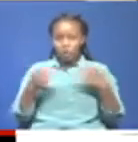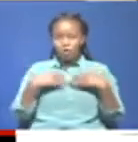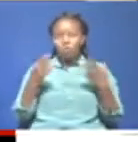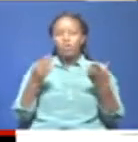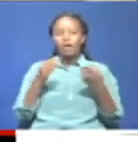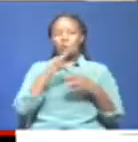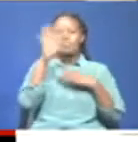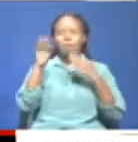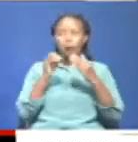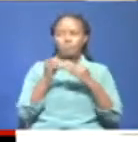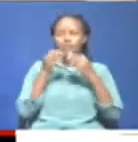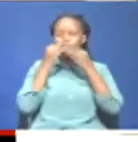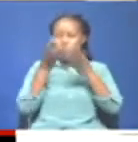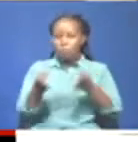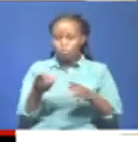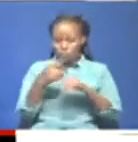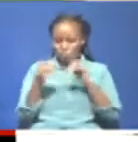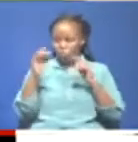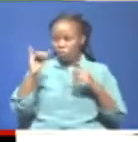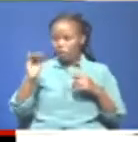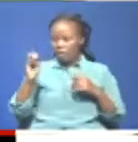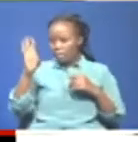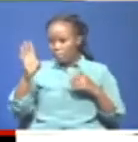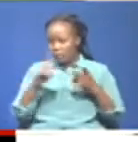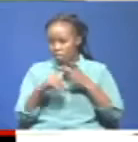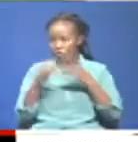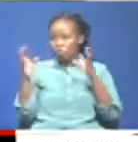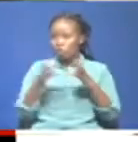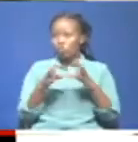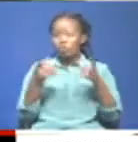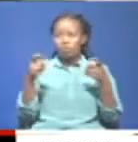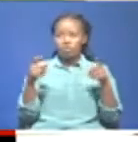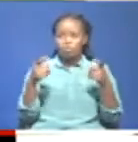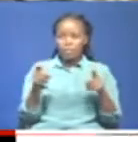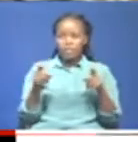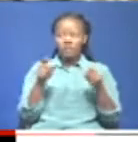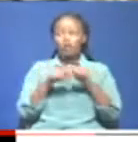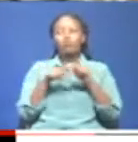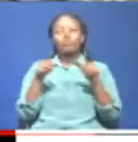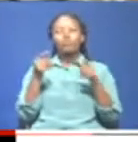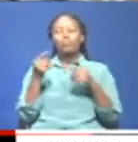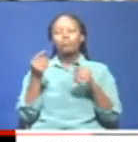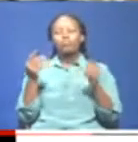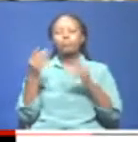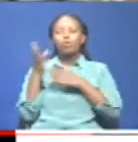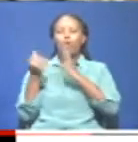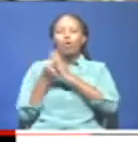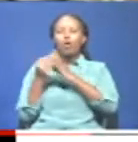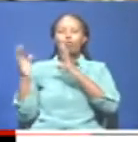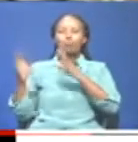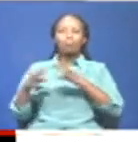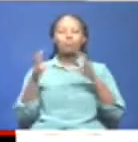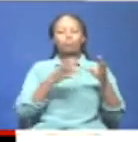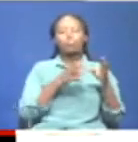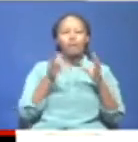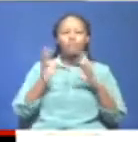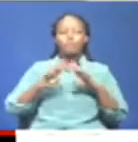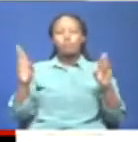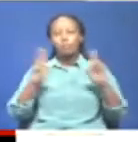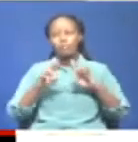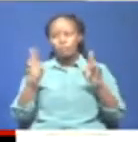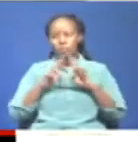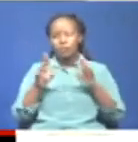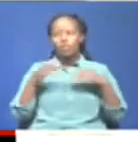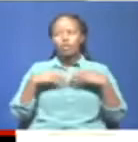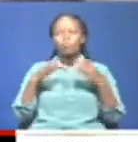ya uchaguzi, chama cha wahariri na chama cha wanahabari, ambapo pande husika zilijitokeza kuweka paruanja habari